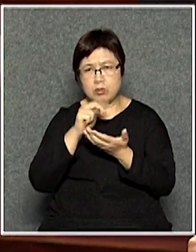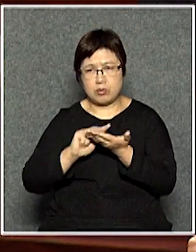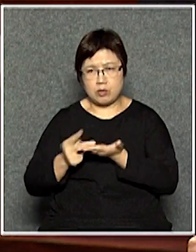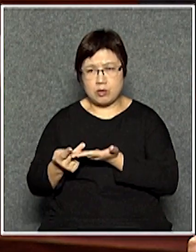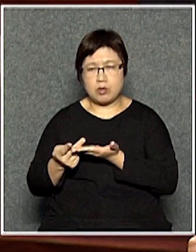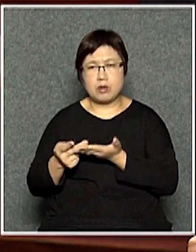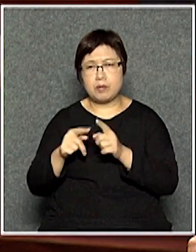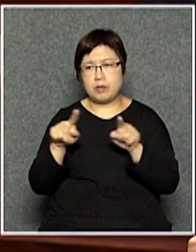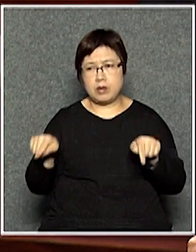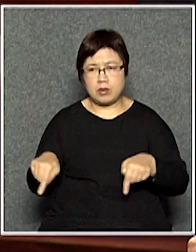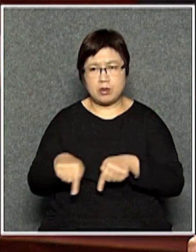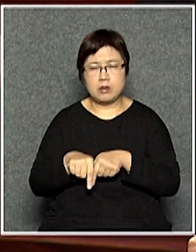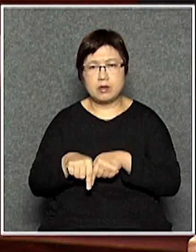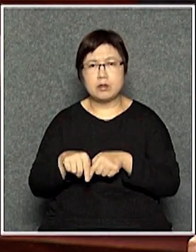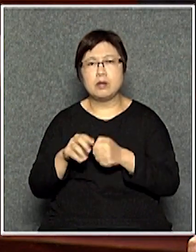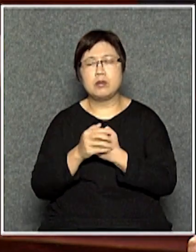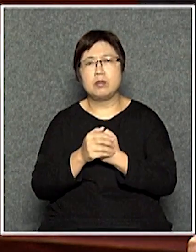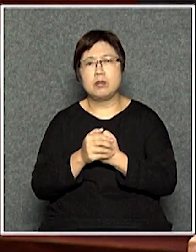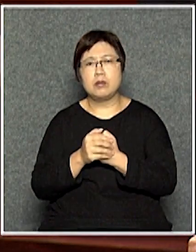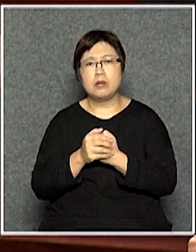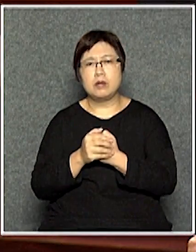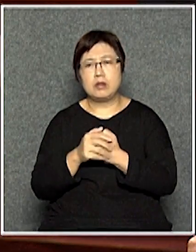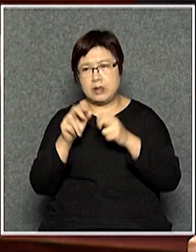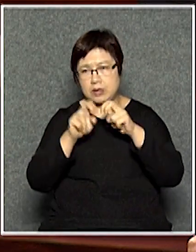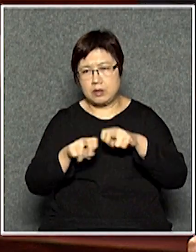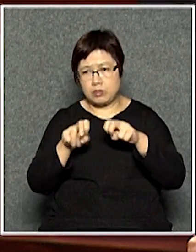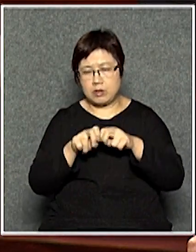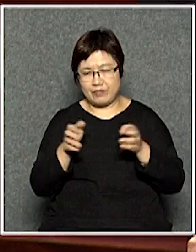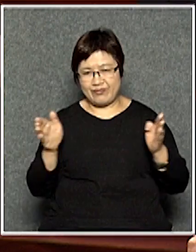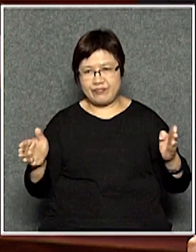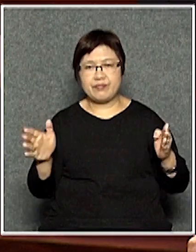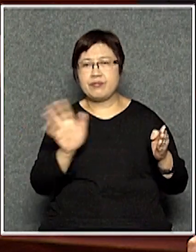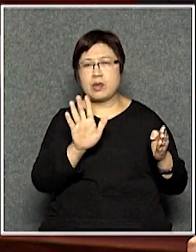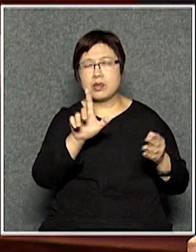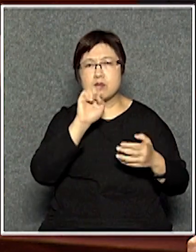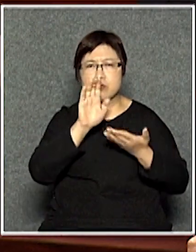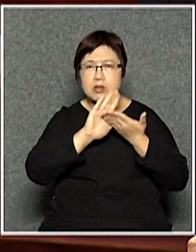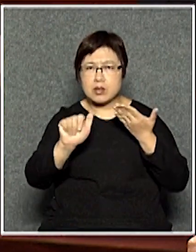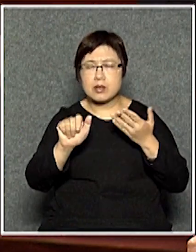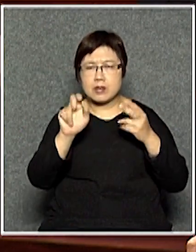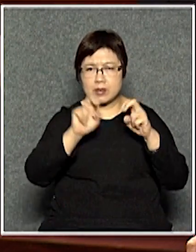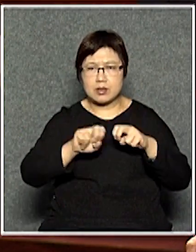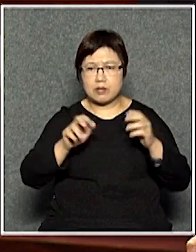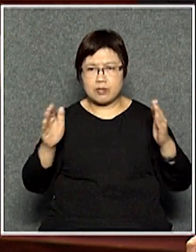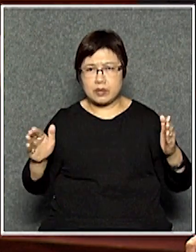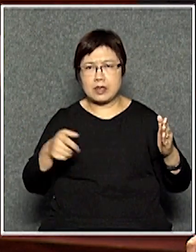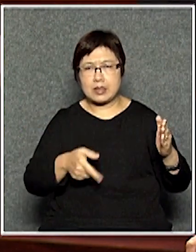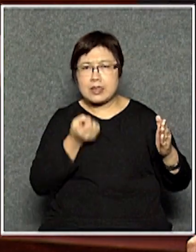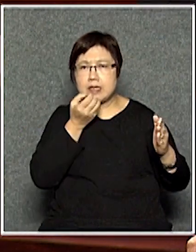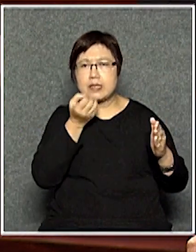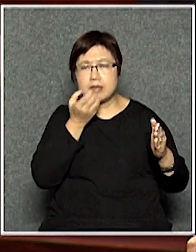版本呢，不是調查範圍啊，大家搞清楚，那個是調查範圍的建議來